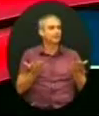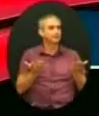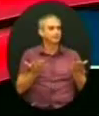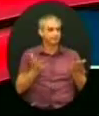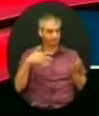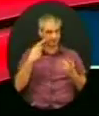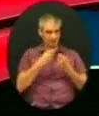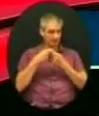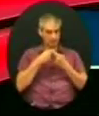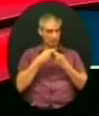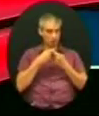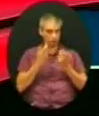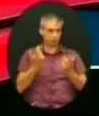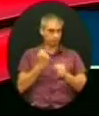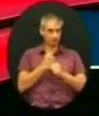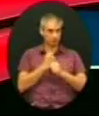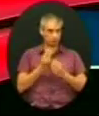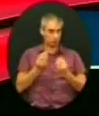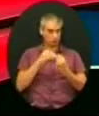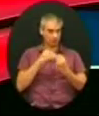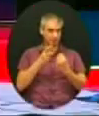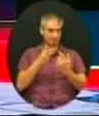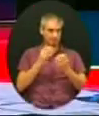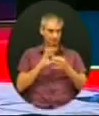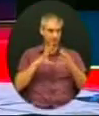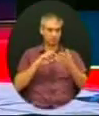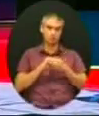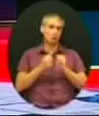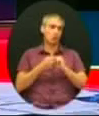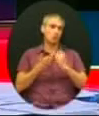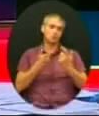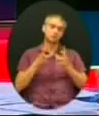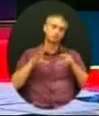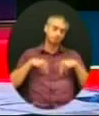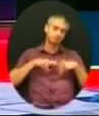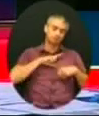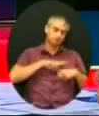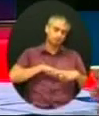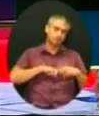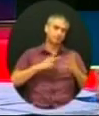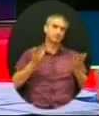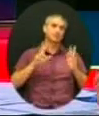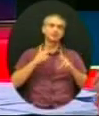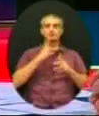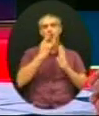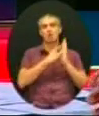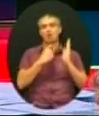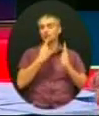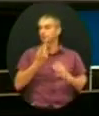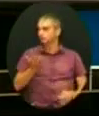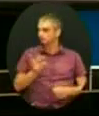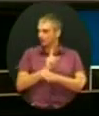תהיה שם התארגנות לקראת מהלך נוסף להיפרדות, או שהם ישלימו בסופו של דבר עם מה שאומרת החוקה?